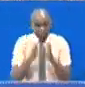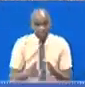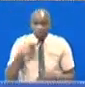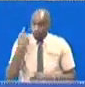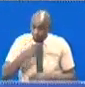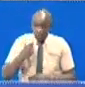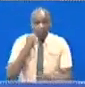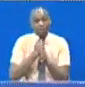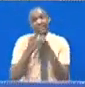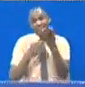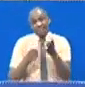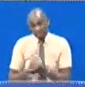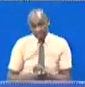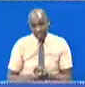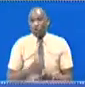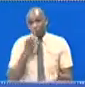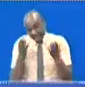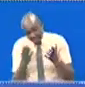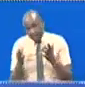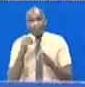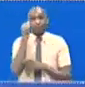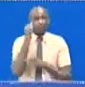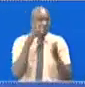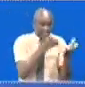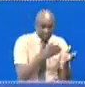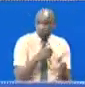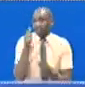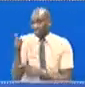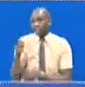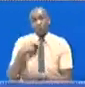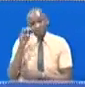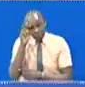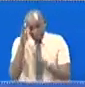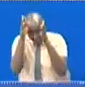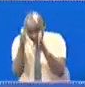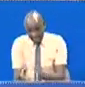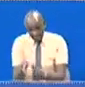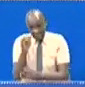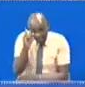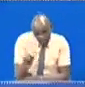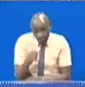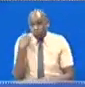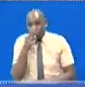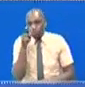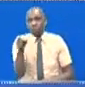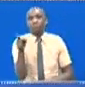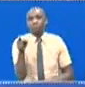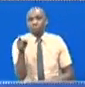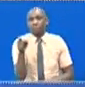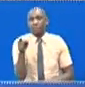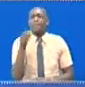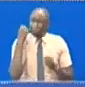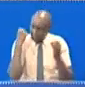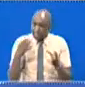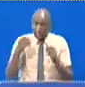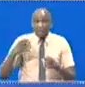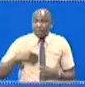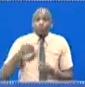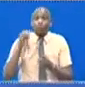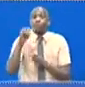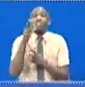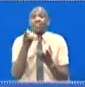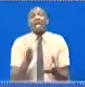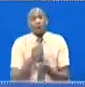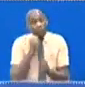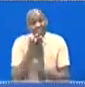anaenda kufanya kazi, hata awe chama gani, lakini tunaangalia kwanza mtu mwenye anaenda kutufanyia kazi. Juu wengi wenye tumeweka